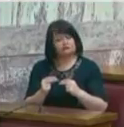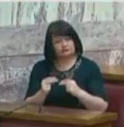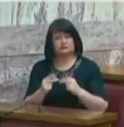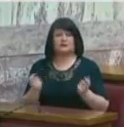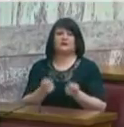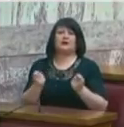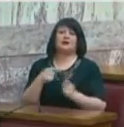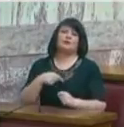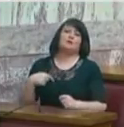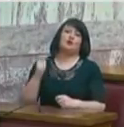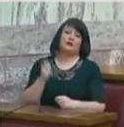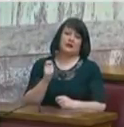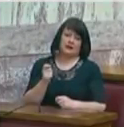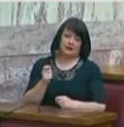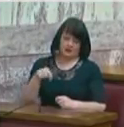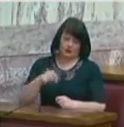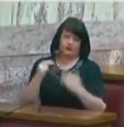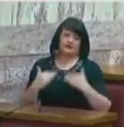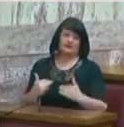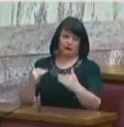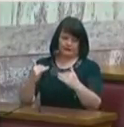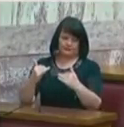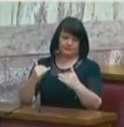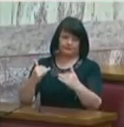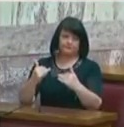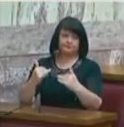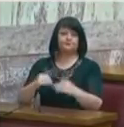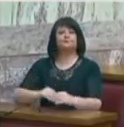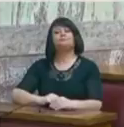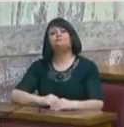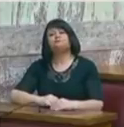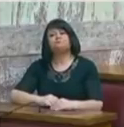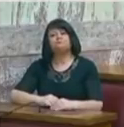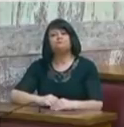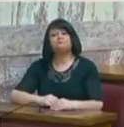προημερησίας διατάξεως συζήτηση στη Βουλή. Δεν έχω βέβαια καμιά αμφιβολία